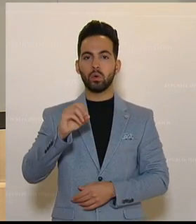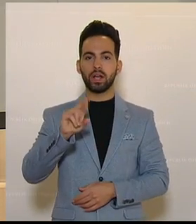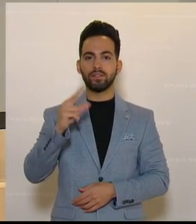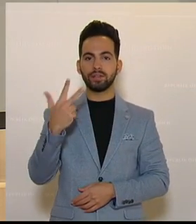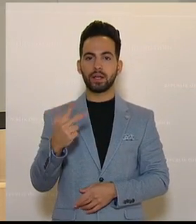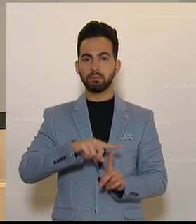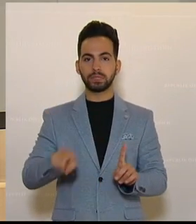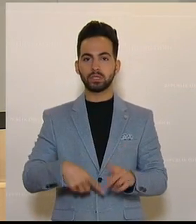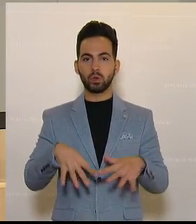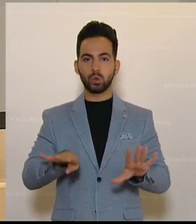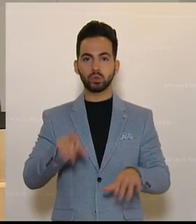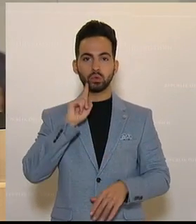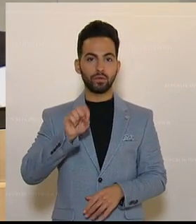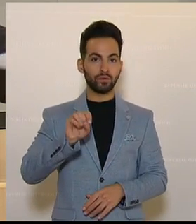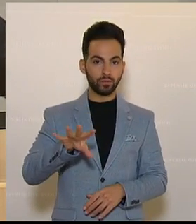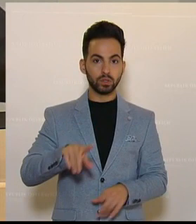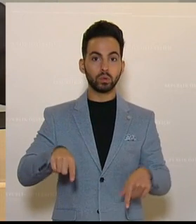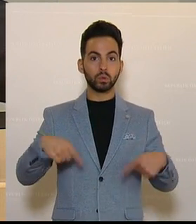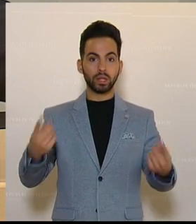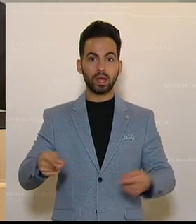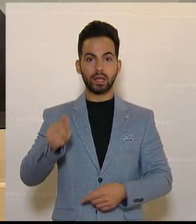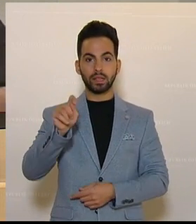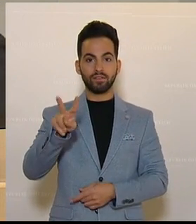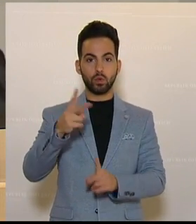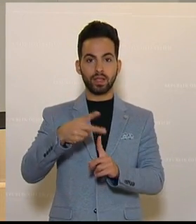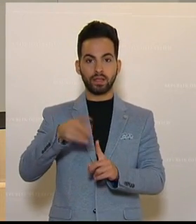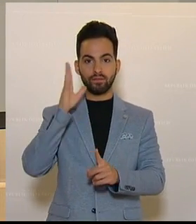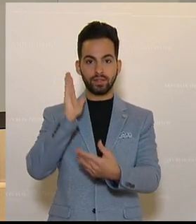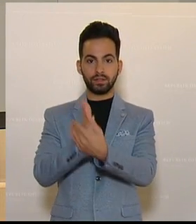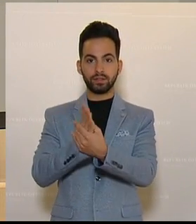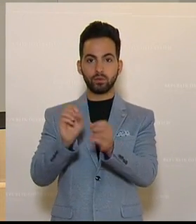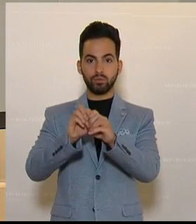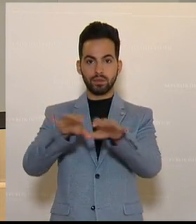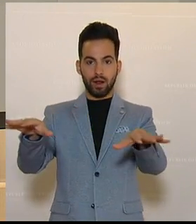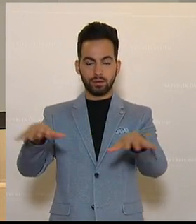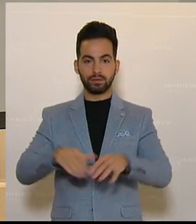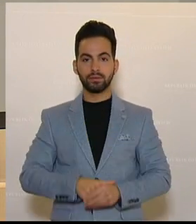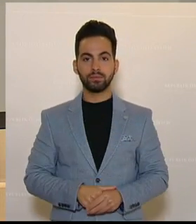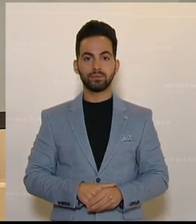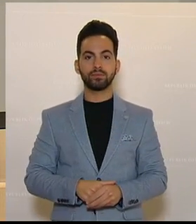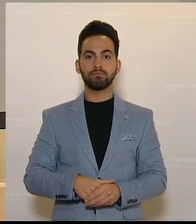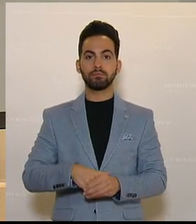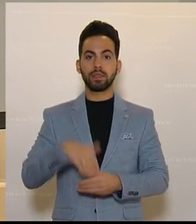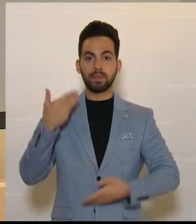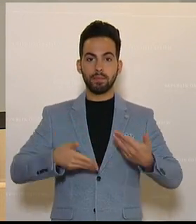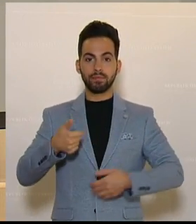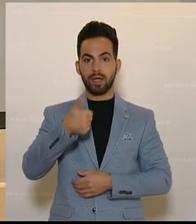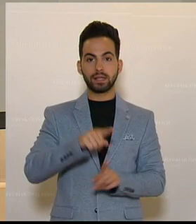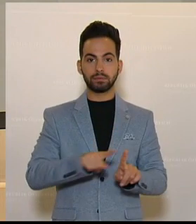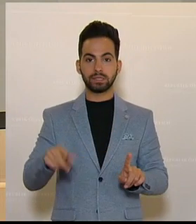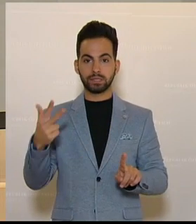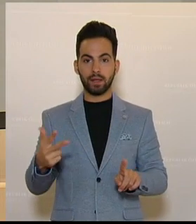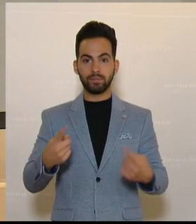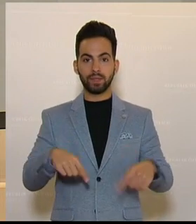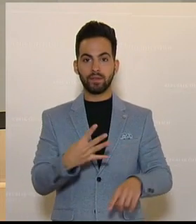3 bis 19.15 und dann anschließend die TVTK überträgt. Es ist vorgeschlagen, die Debatte über die Punkte 1 bis 3, 4